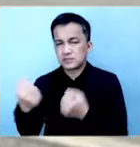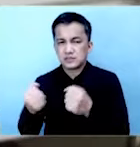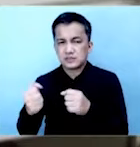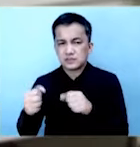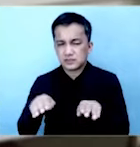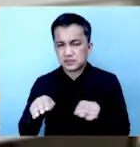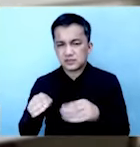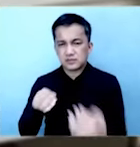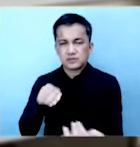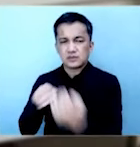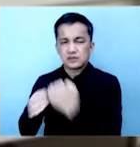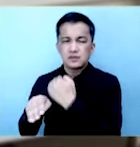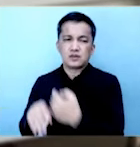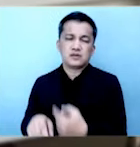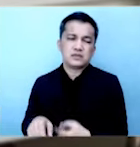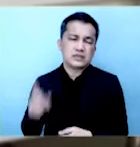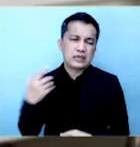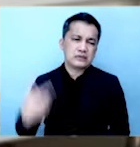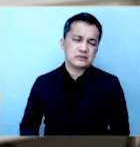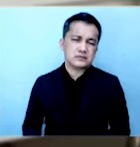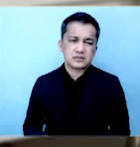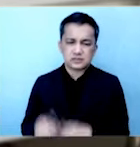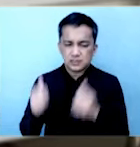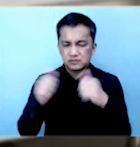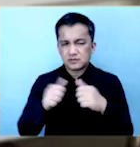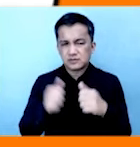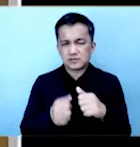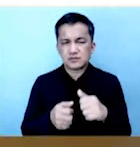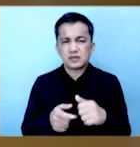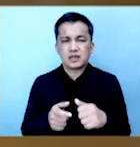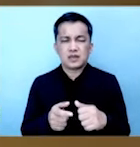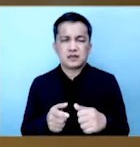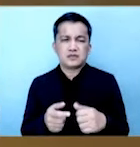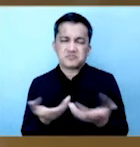lane. Nauwi naman sa arigluwa ng aksidente.